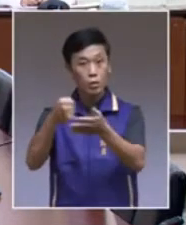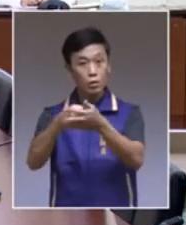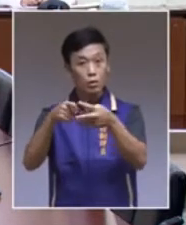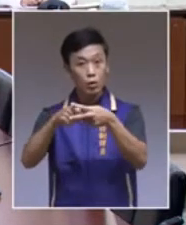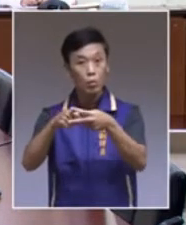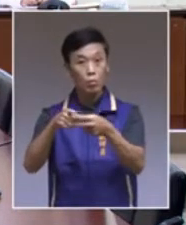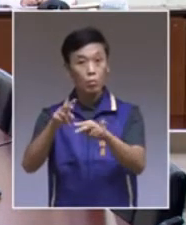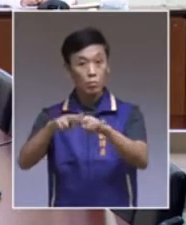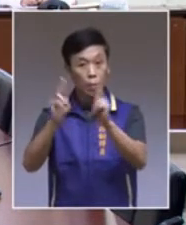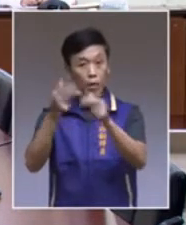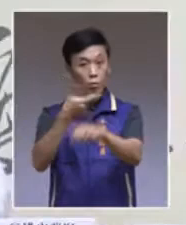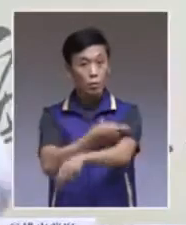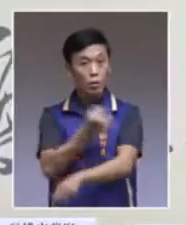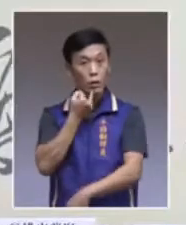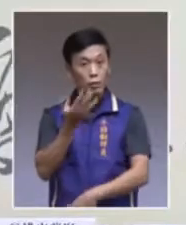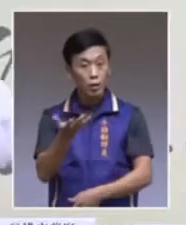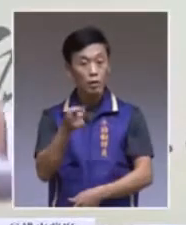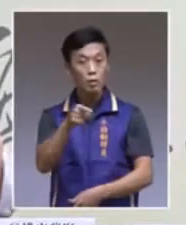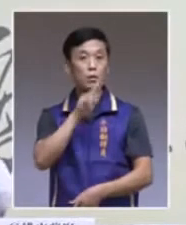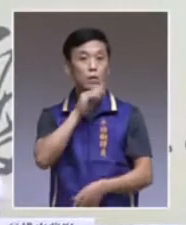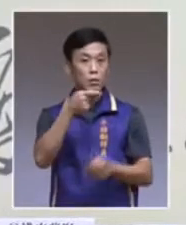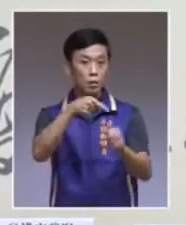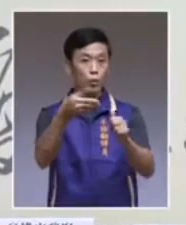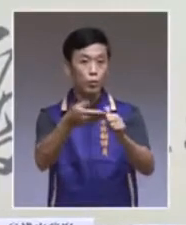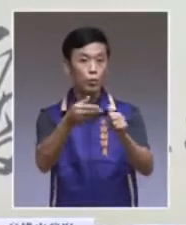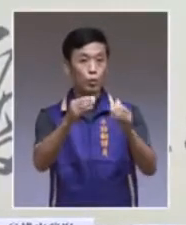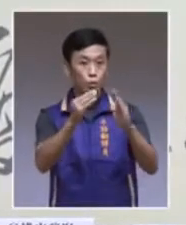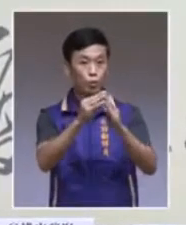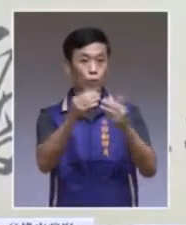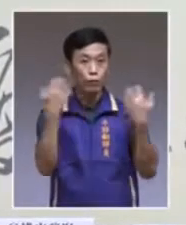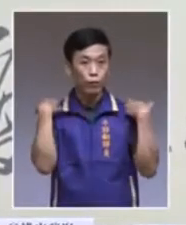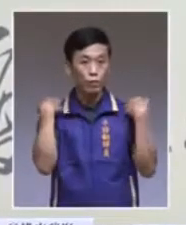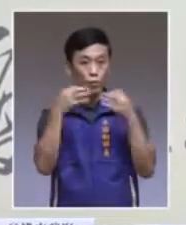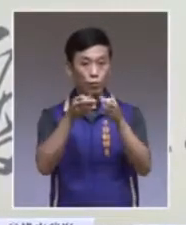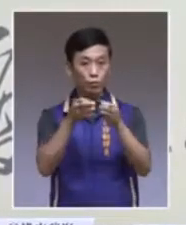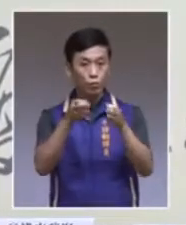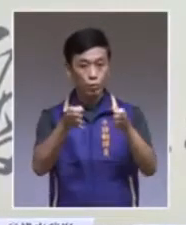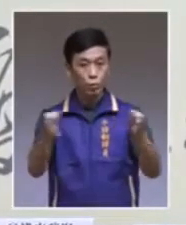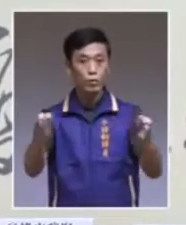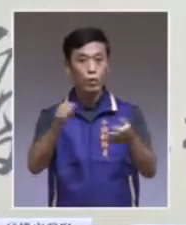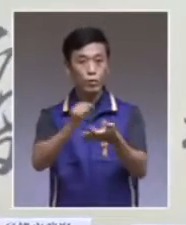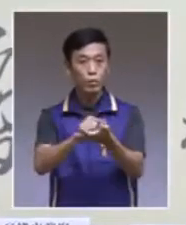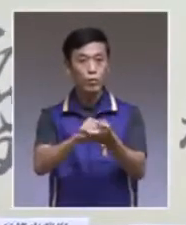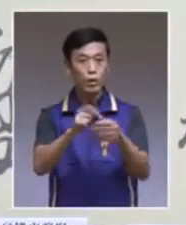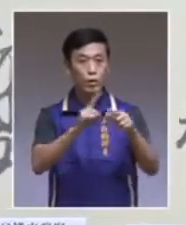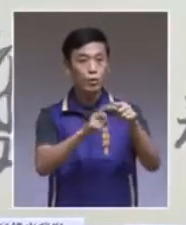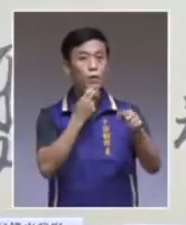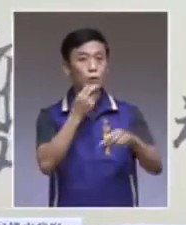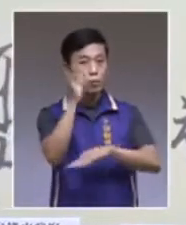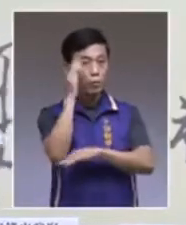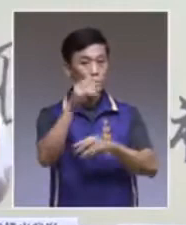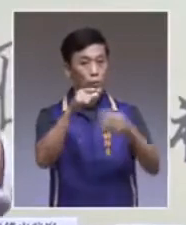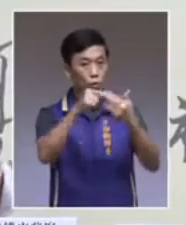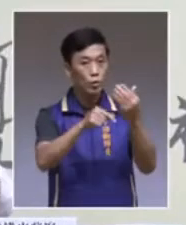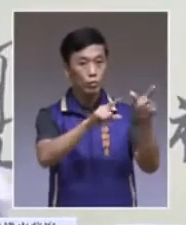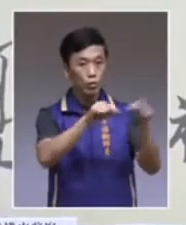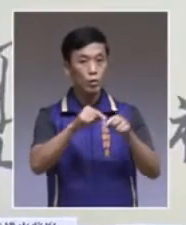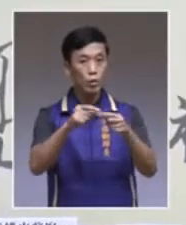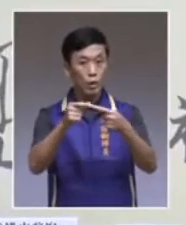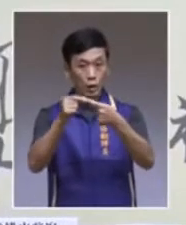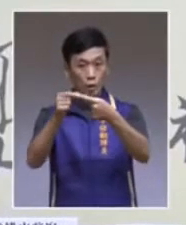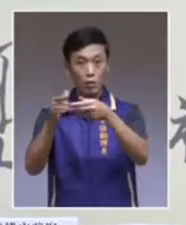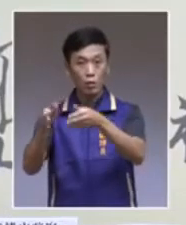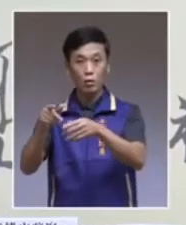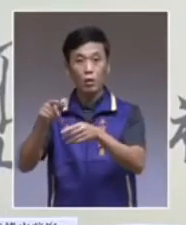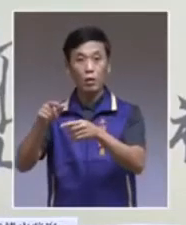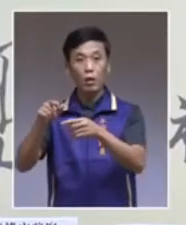想这个部分是由教育局来列册。好，那根据中央的一些规定，第一波是以教职人